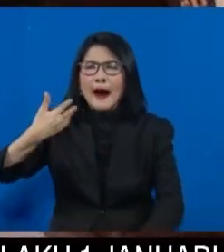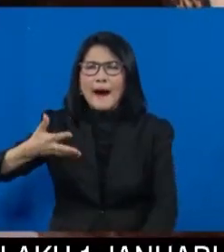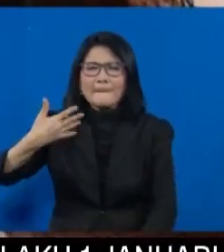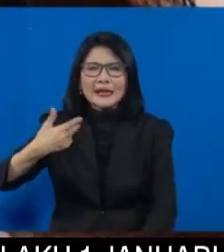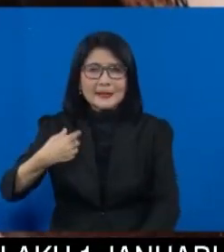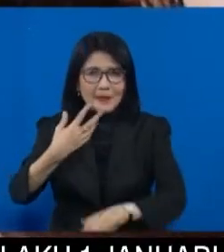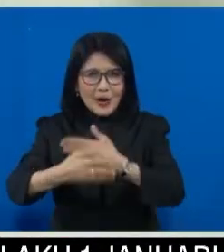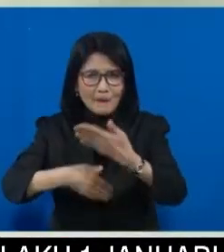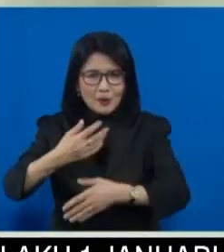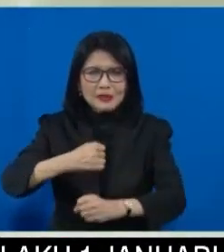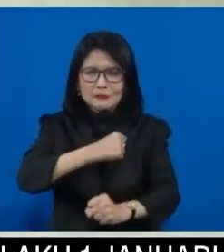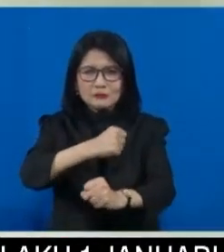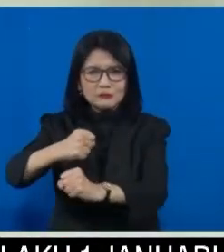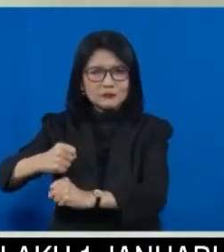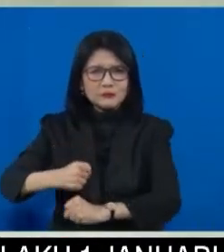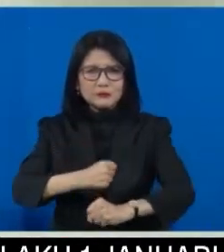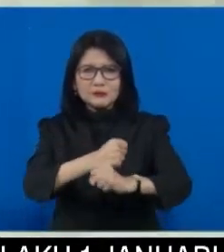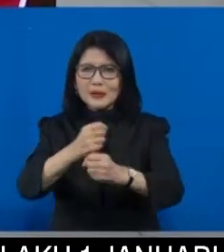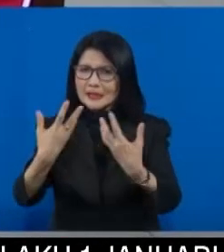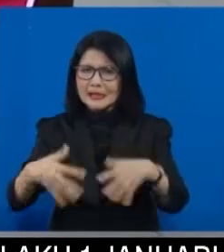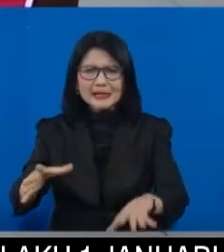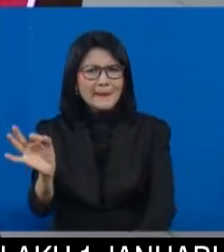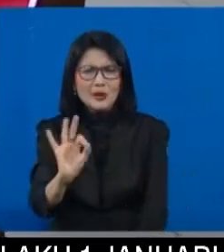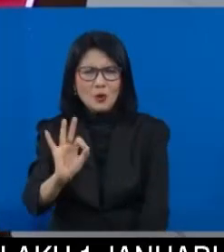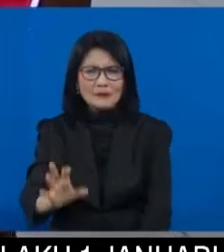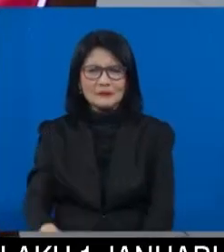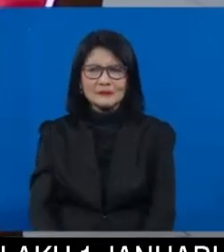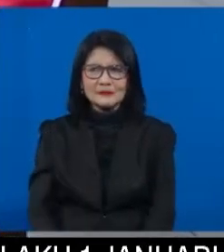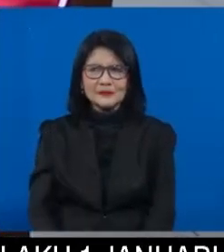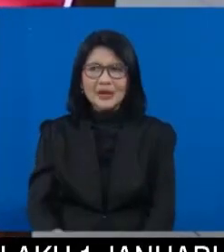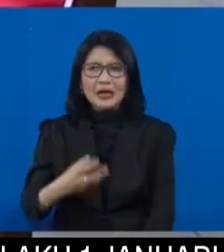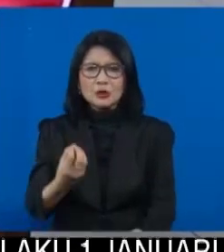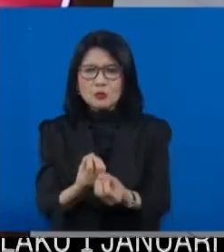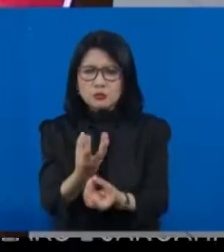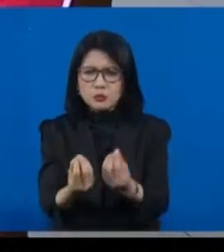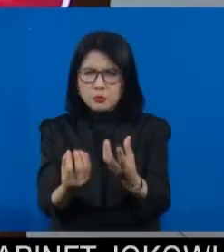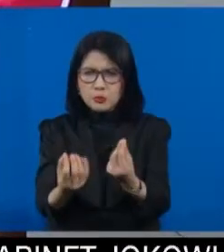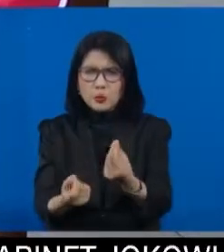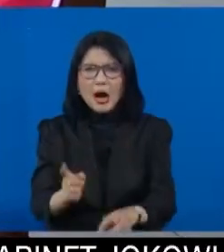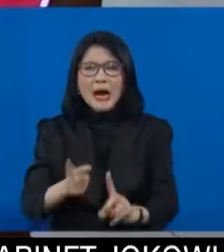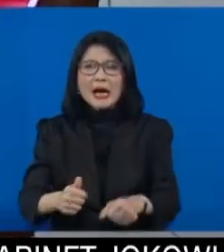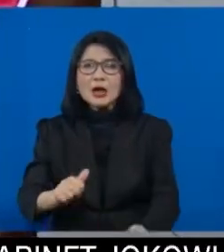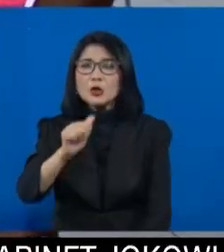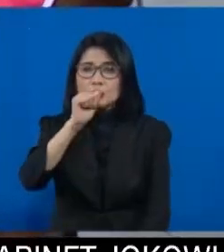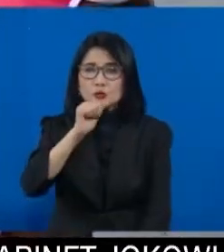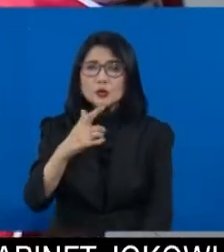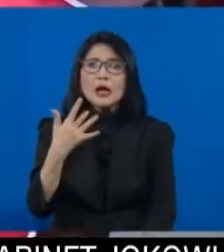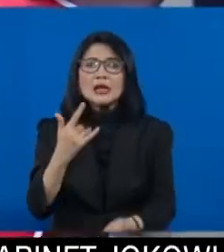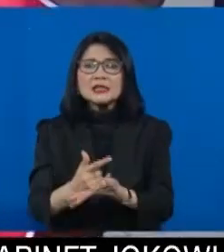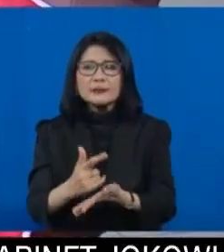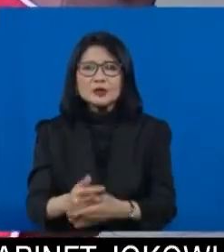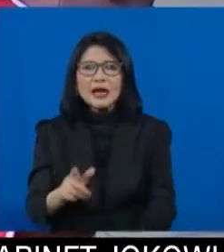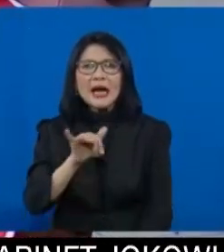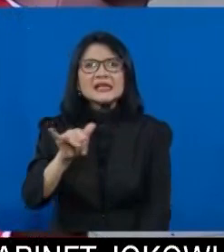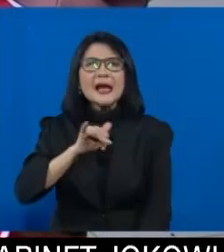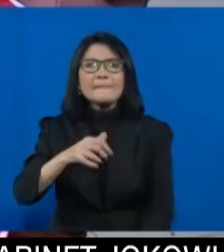proses pengadukan ini belum selesai. Pak, ini kan udah berbuih-buih ya Pak ya? Nah ini tuh kalau susu tuh sebenarnya karakteristiknya sama kayak santan